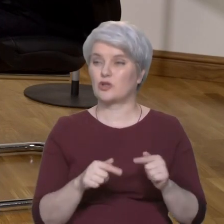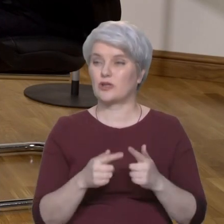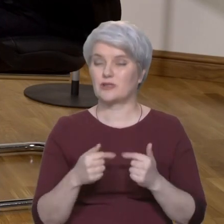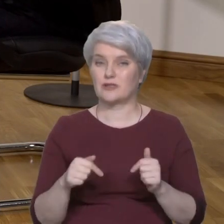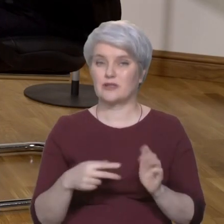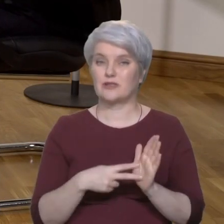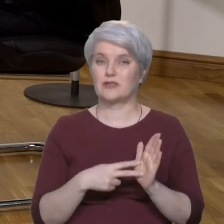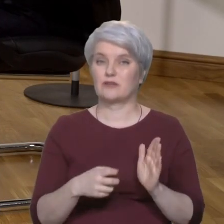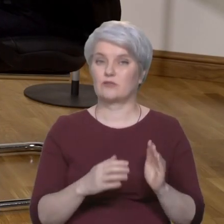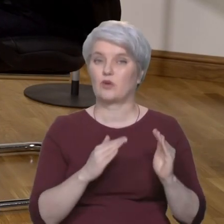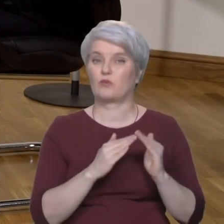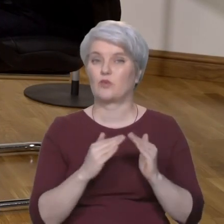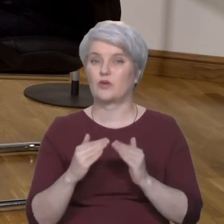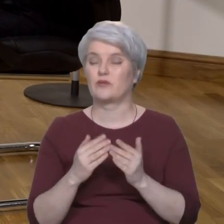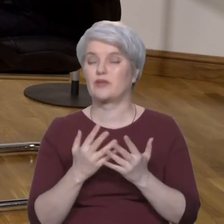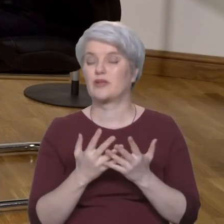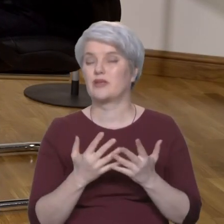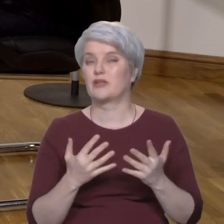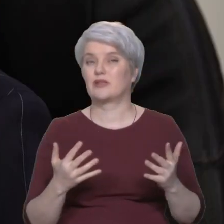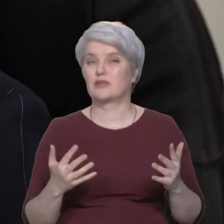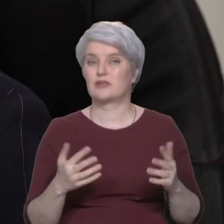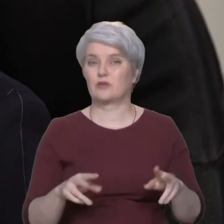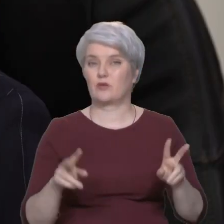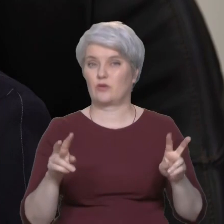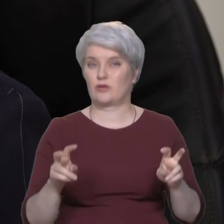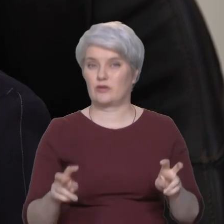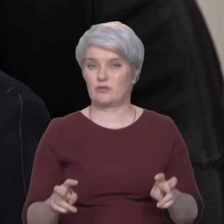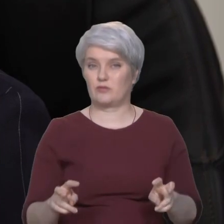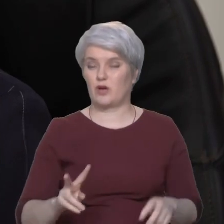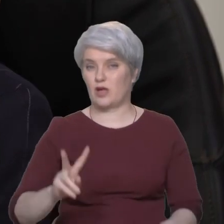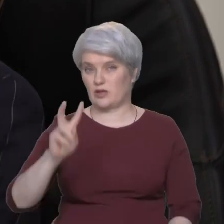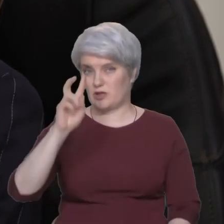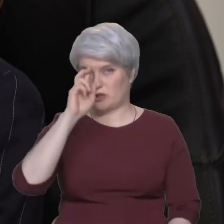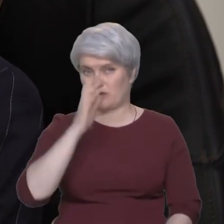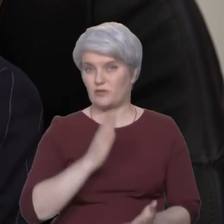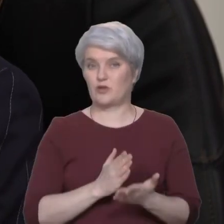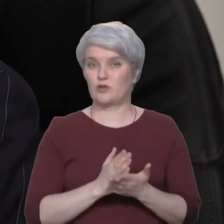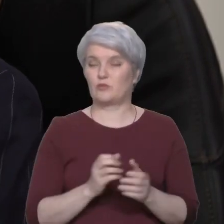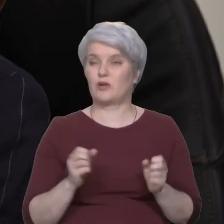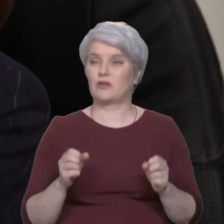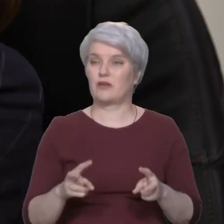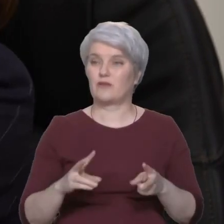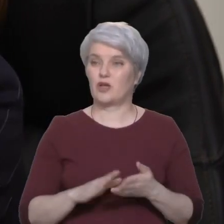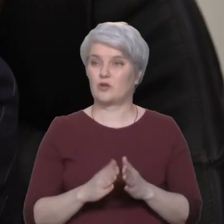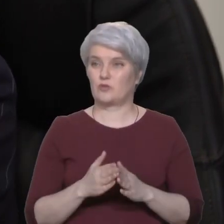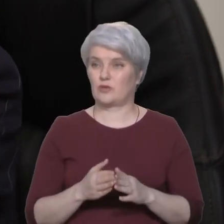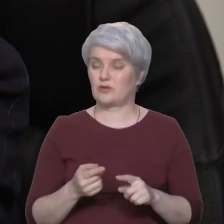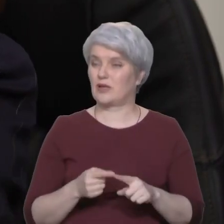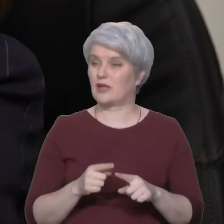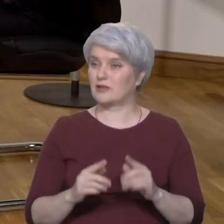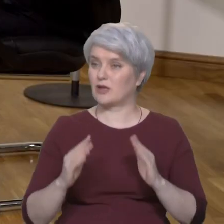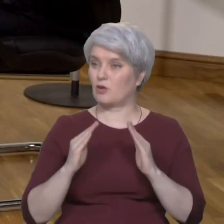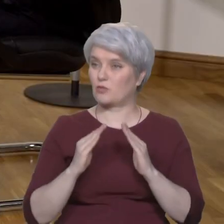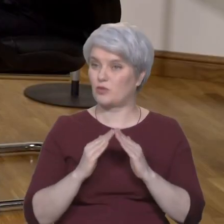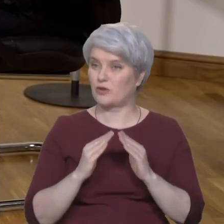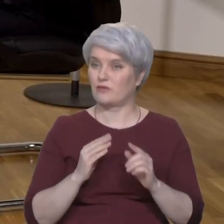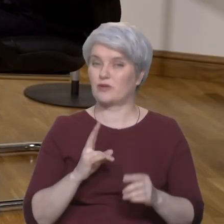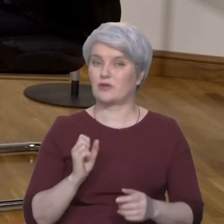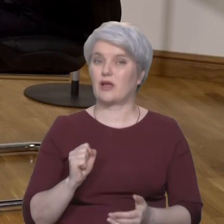700 будівель, різного типу будівель Державної служби України з надзвичайних ситуацій. Тобто це ті, які опинились на окупованій території, і ті,